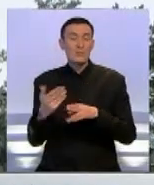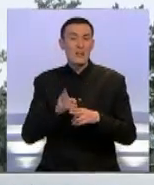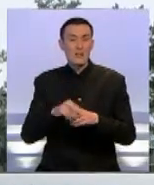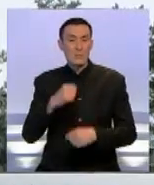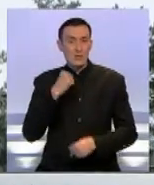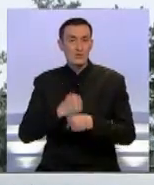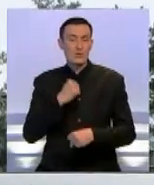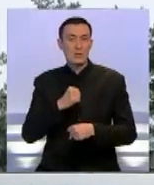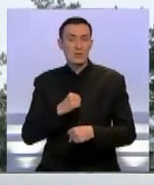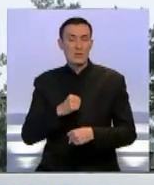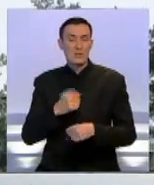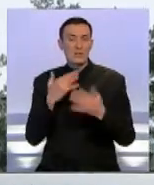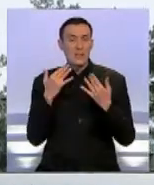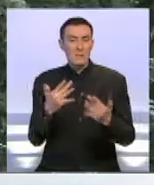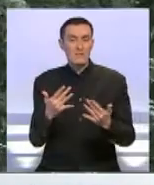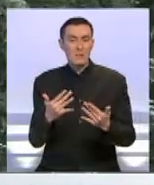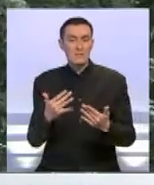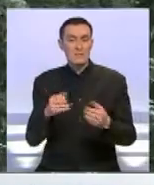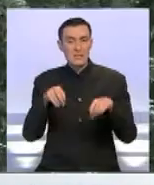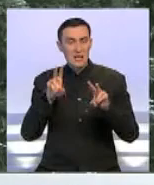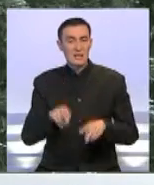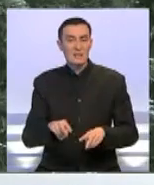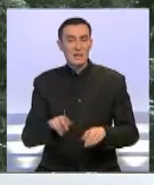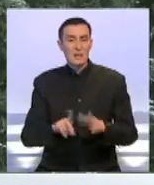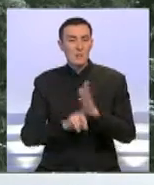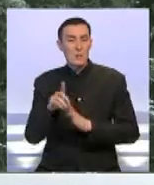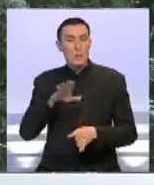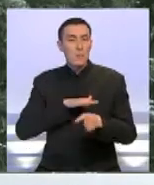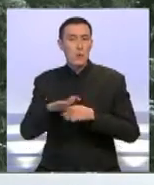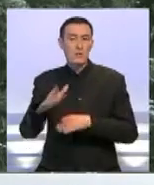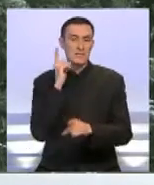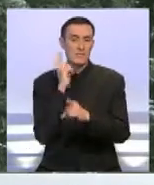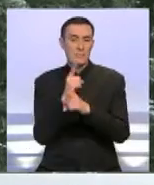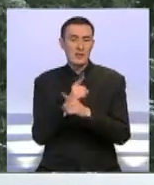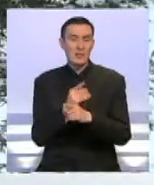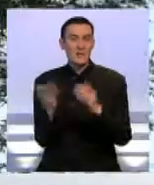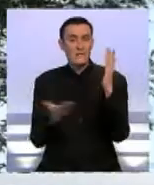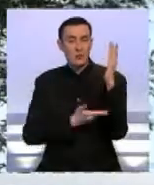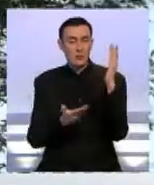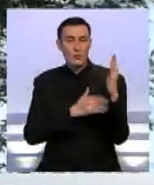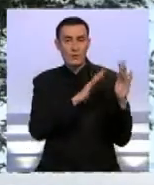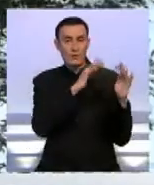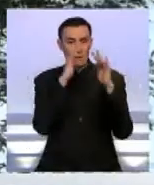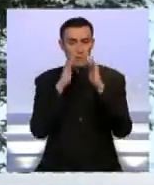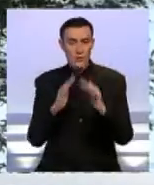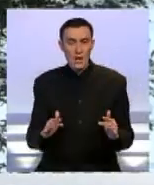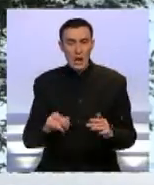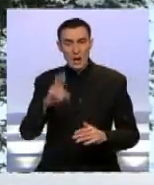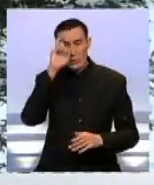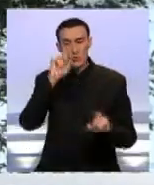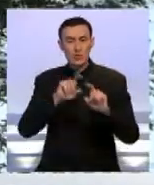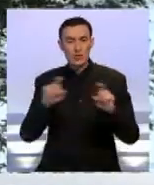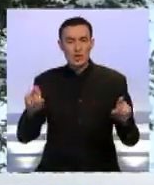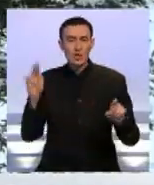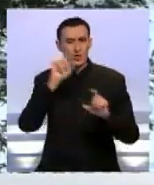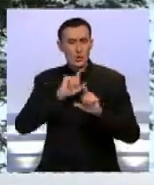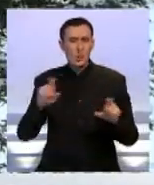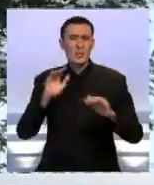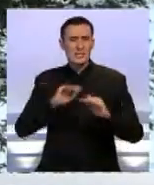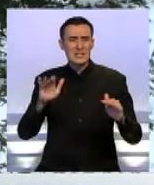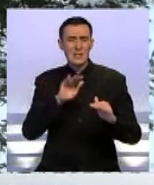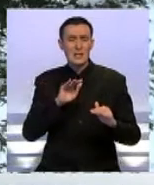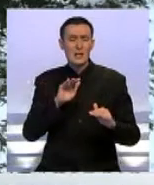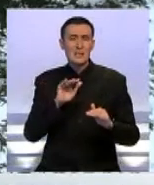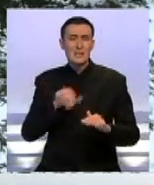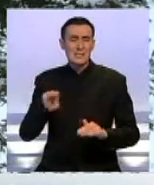жестким давлением экологов и СМИ в регионе ввели полный запрет на вырубку хвои. А все госучреждения, школы, детские сады и клубы